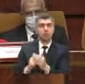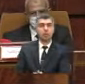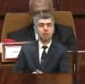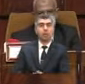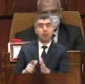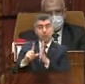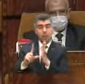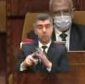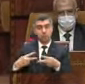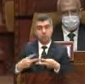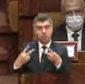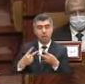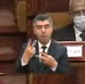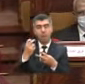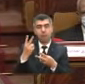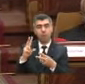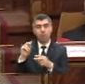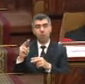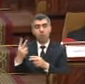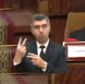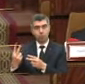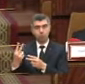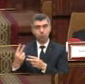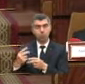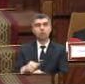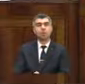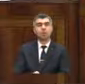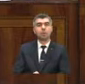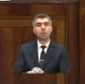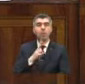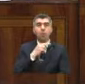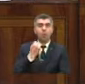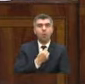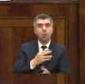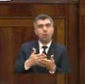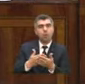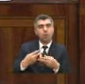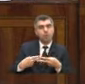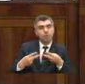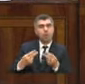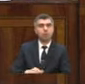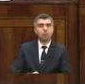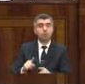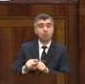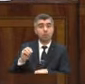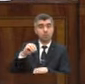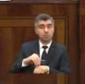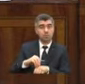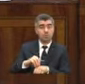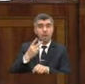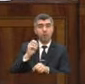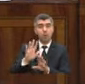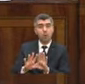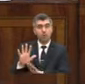سنة 2002 في عهد حكومة التناوب حيث تم إصدار المدونة، ودخلت حيز التنفيذ سنة